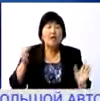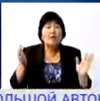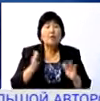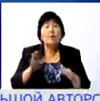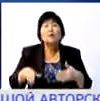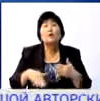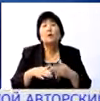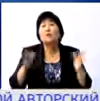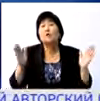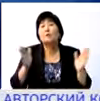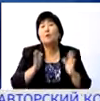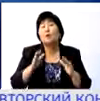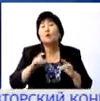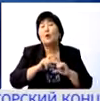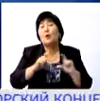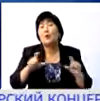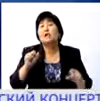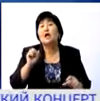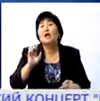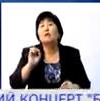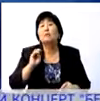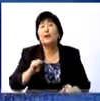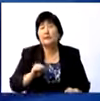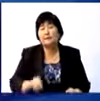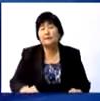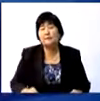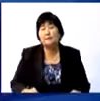спонсор прогноза погоды комплекс арбат